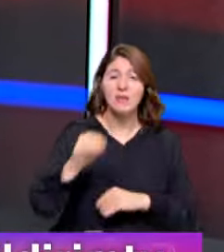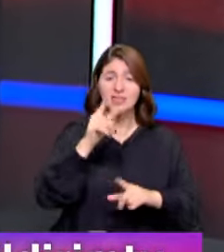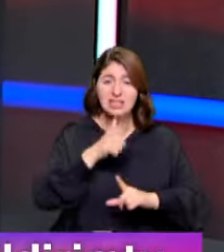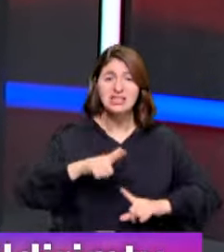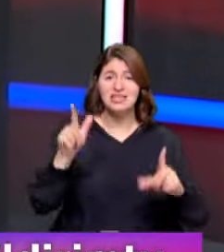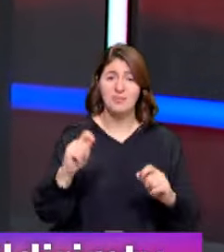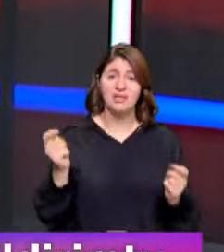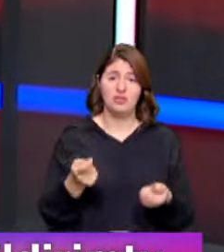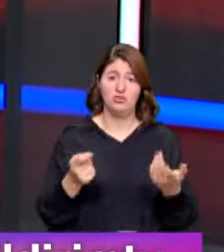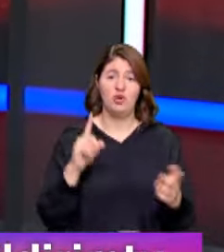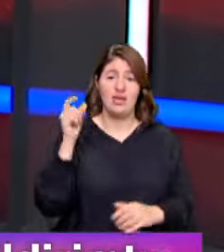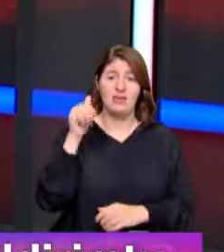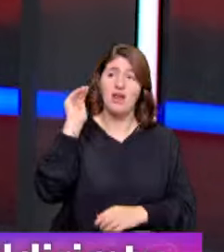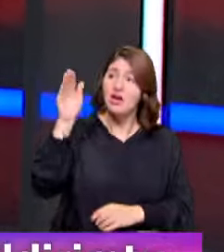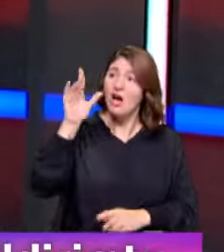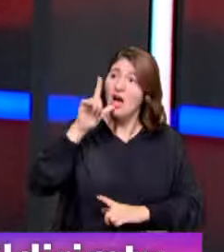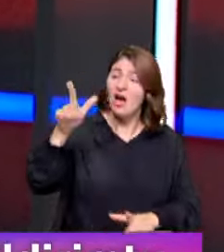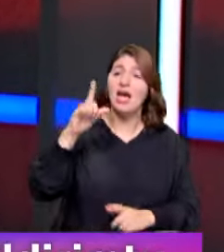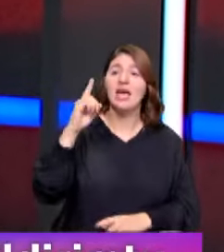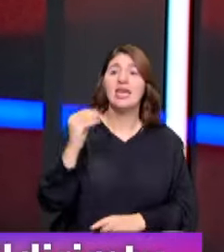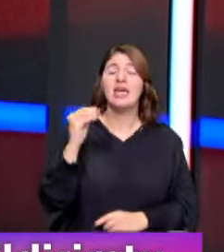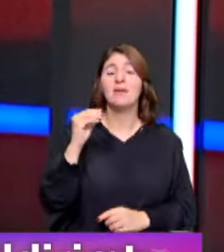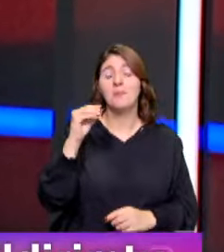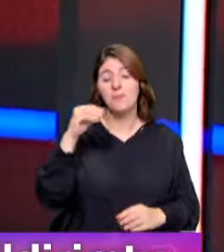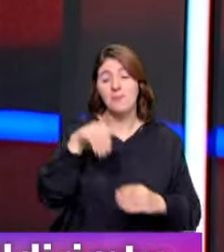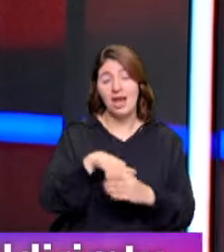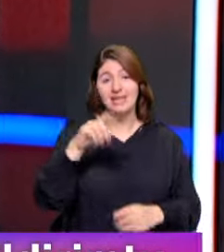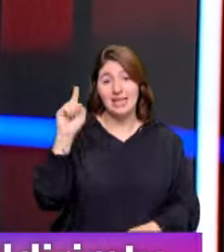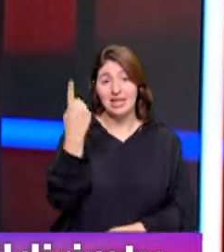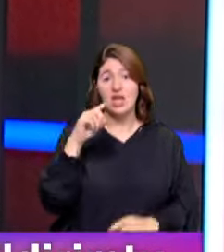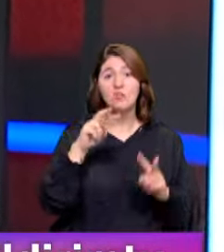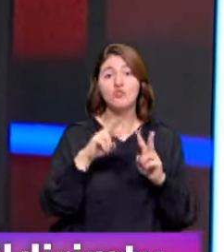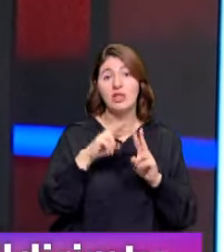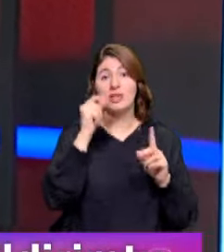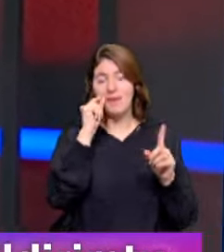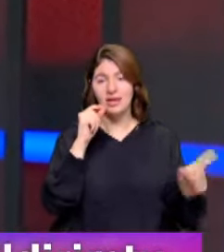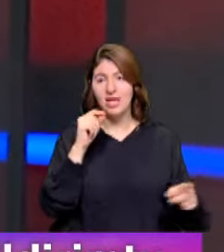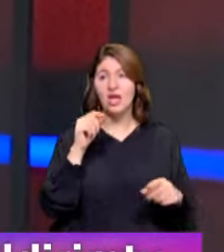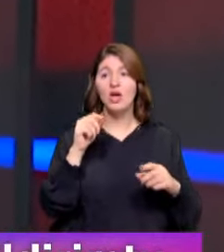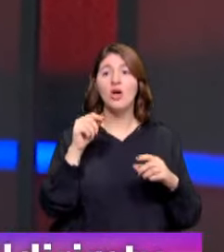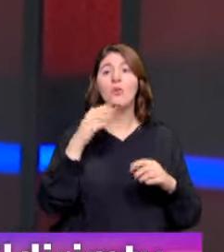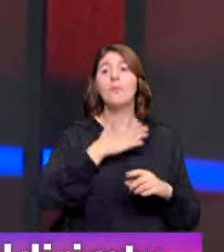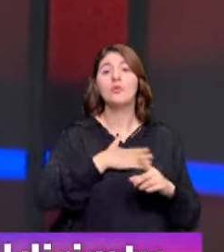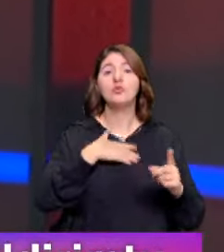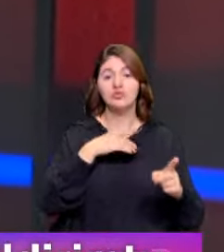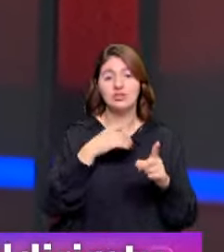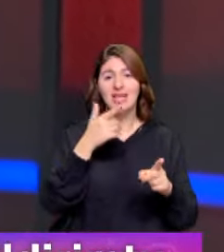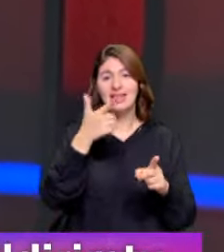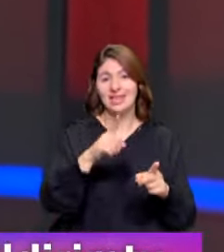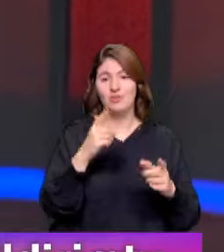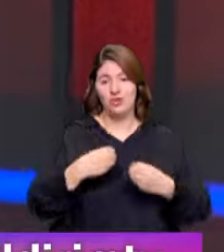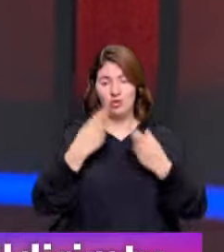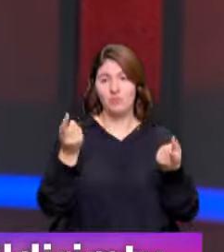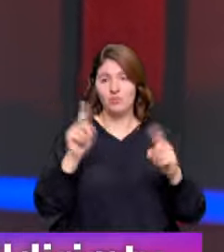seslerini duyurmaya çalışıyor iktidara. İyi Parti lideri Müsavat Dervişoğlu da Bursa Karacabeyli üreticilerle birlikteydi.